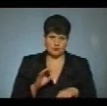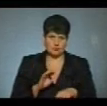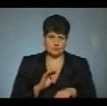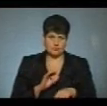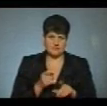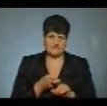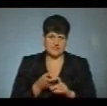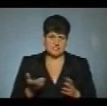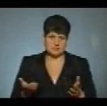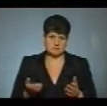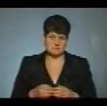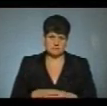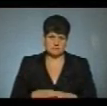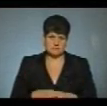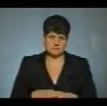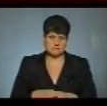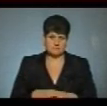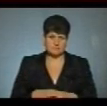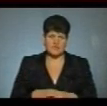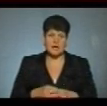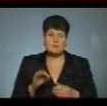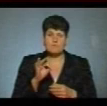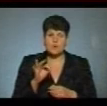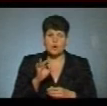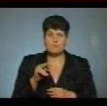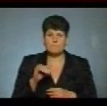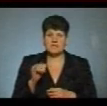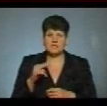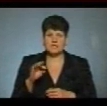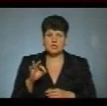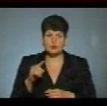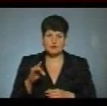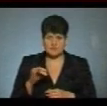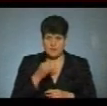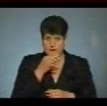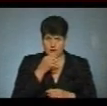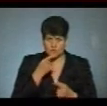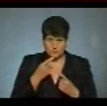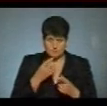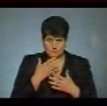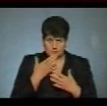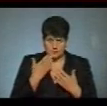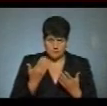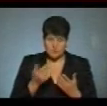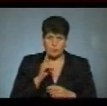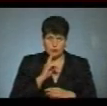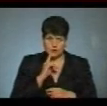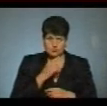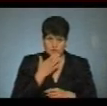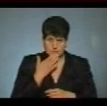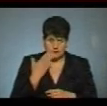інфекції. Ну, власне, і також про підозри ще рано говорити. Немає ще когось підозри? Поки що